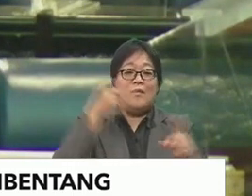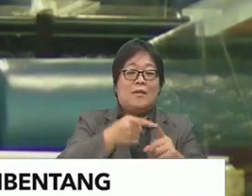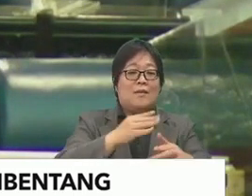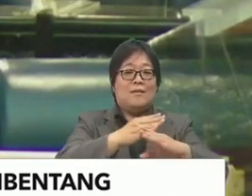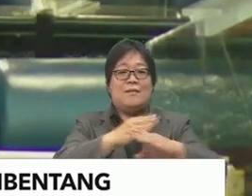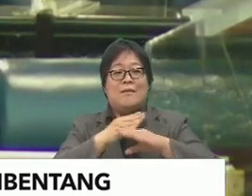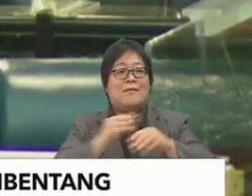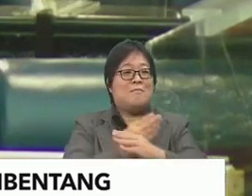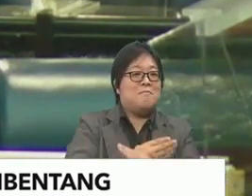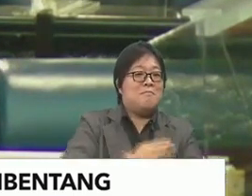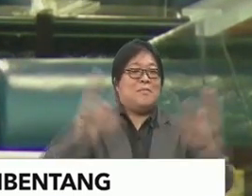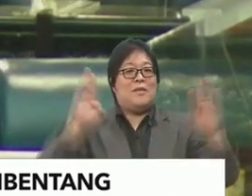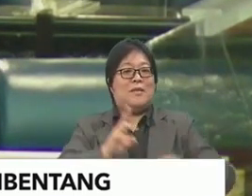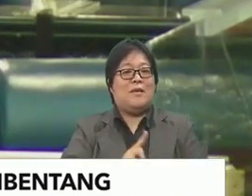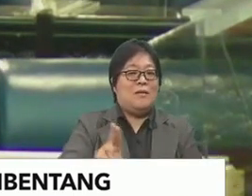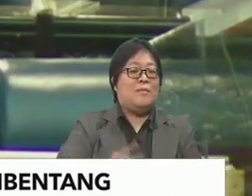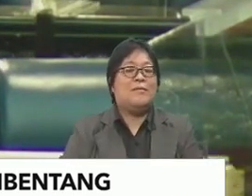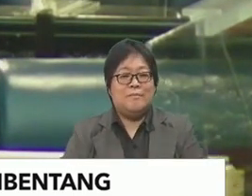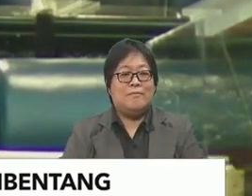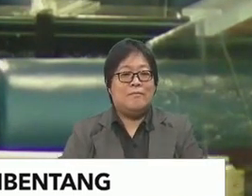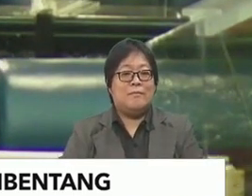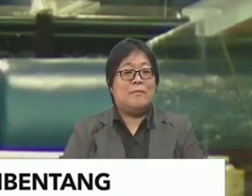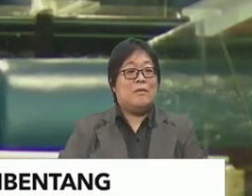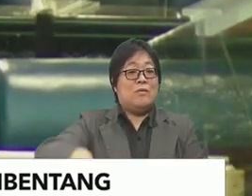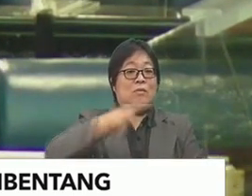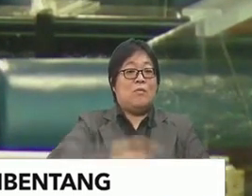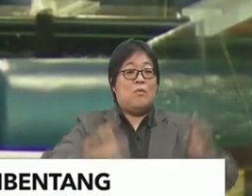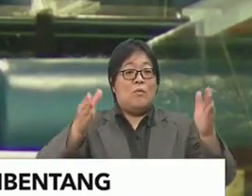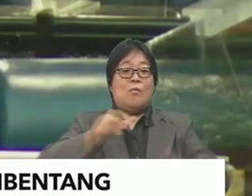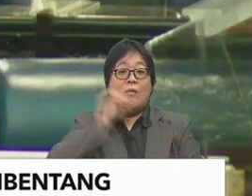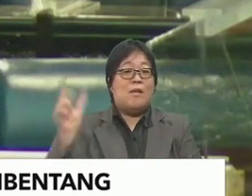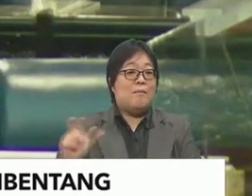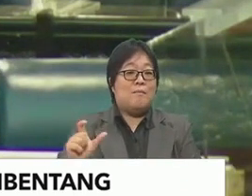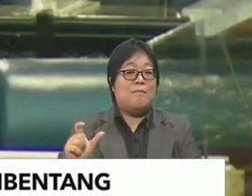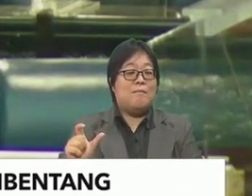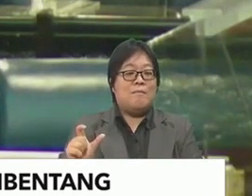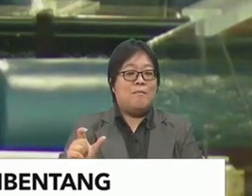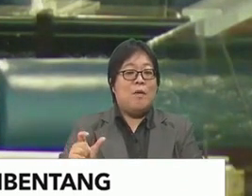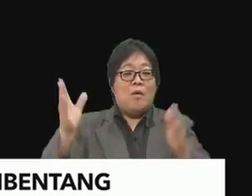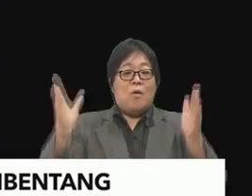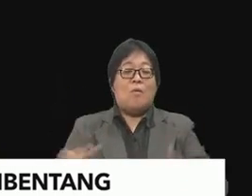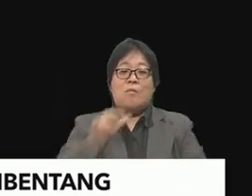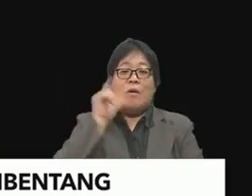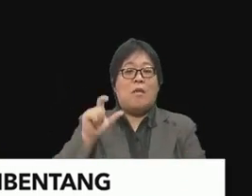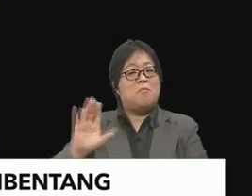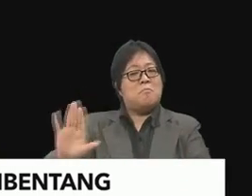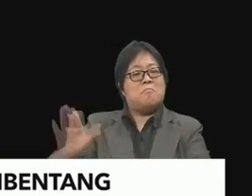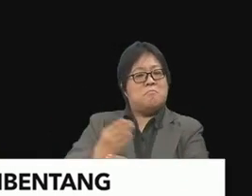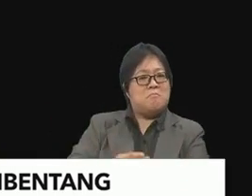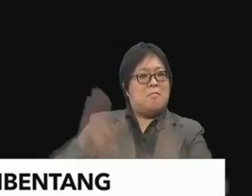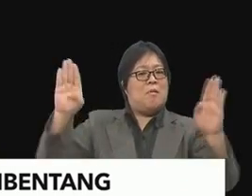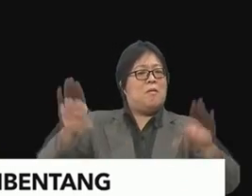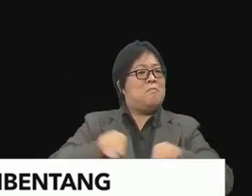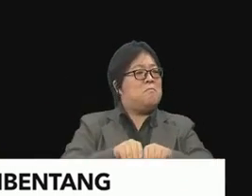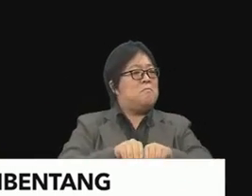untuk menyikat kebebasan beragama dari kalangan orang-orang bukan Islam orang-orang muka Islam bebas untuk